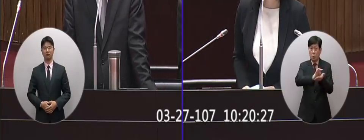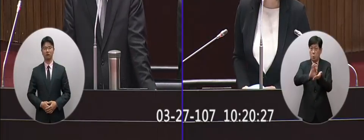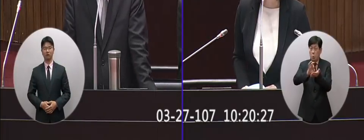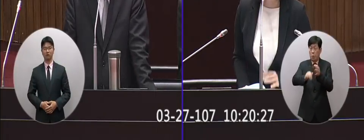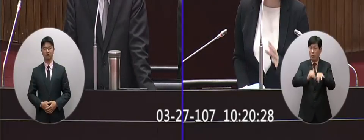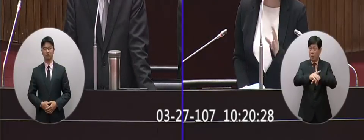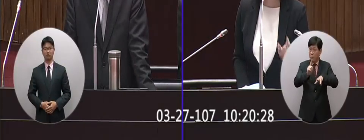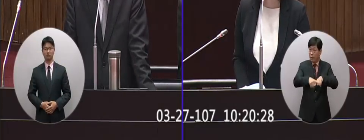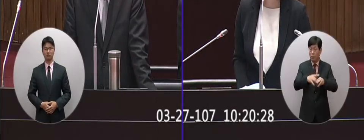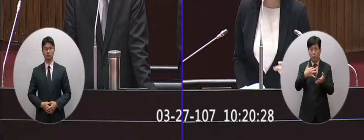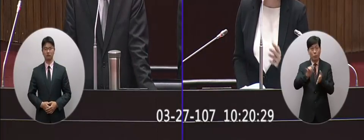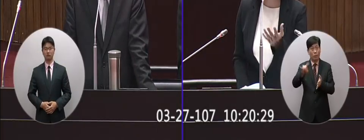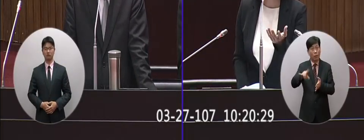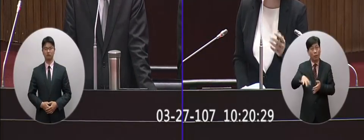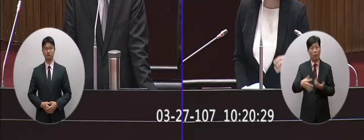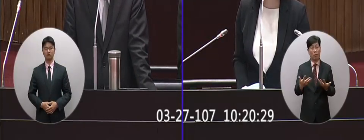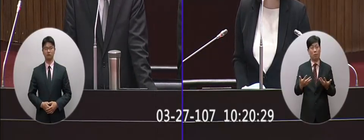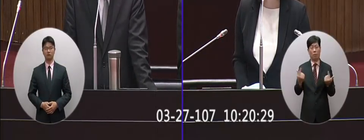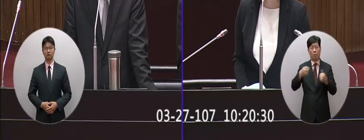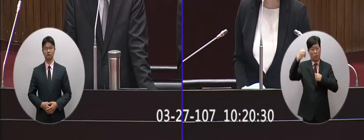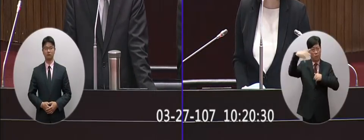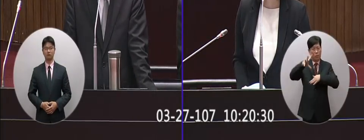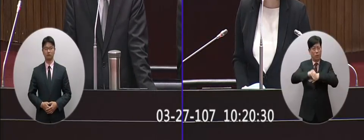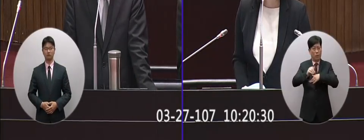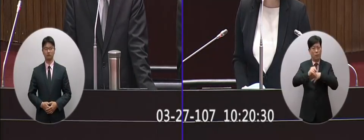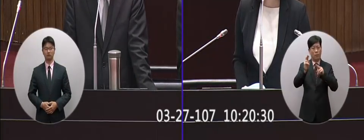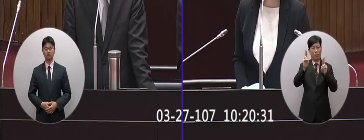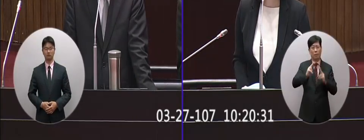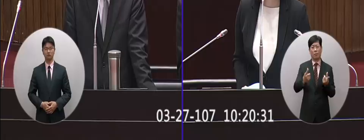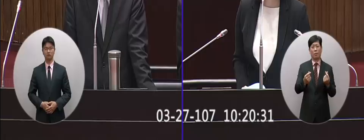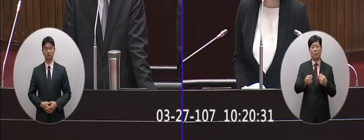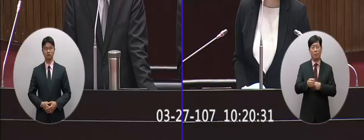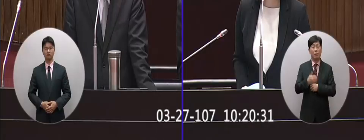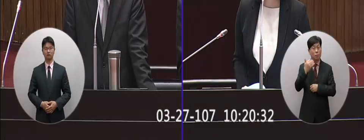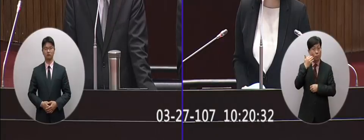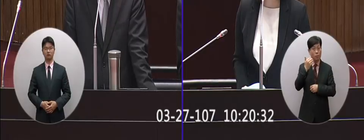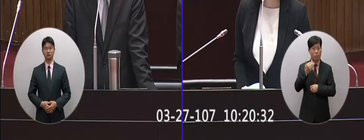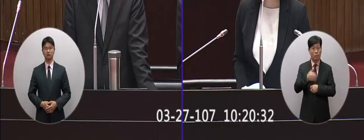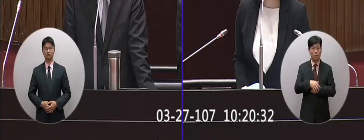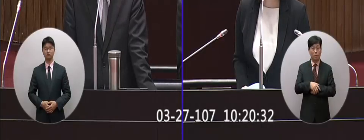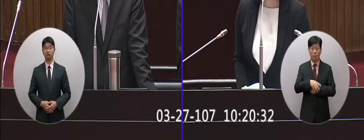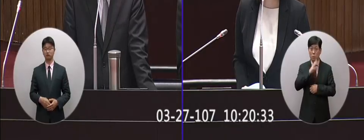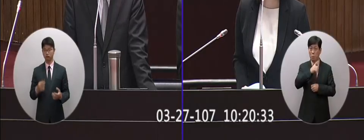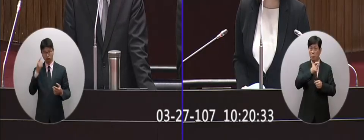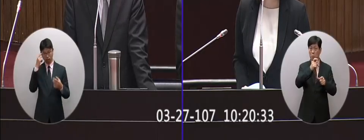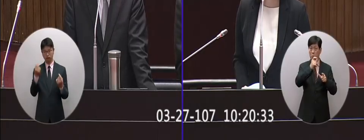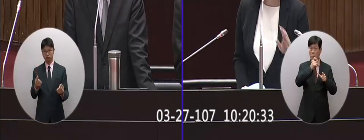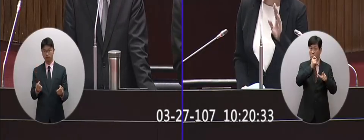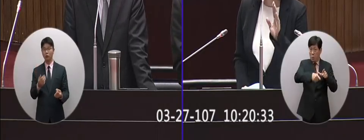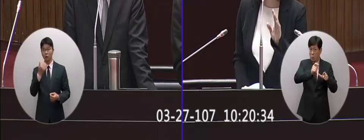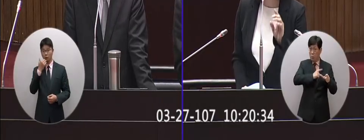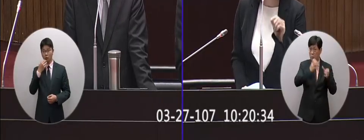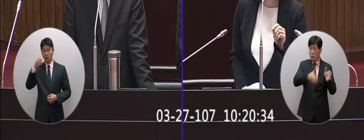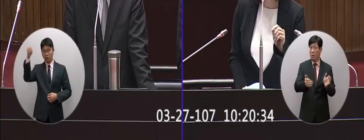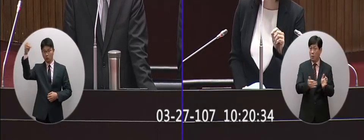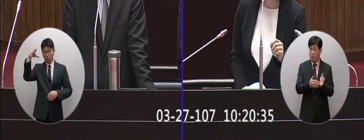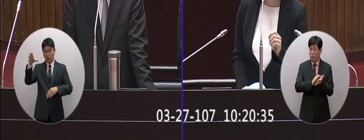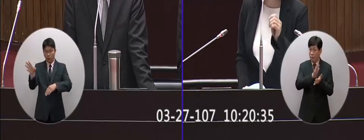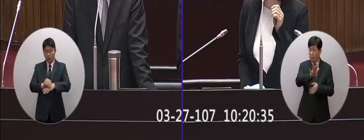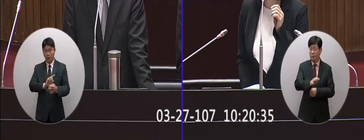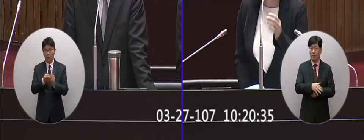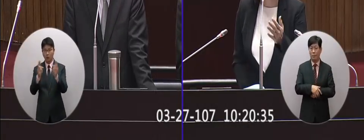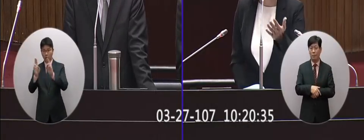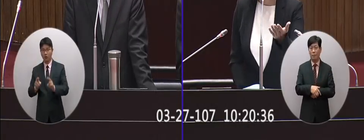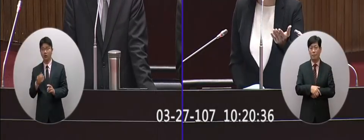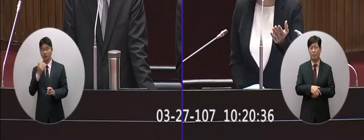本会算在哪里？应该很简单吧，就跟太阳能一样嘛。你太阳能他 一样啊， 厂商建制以后， 如果没有发电， 厂商建制